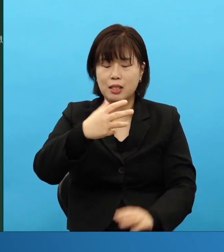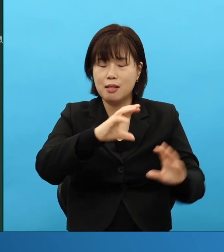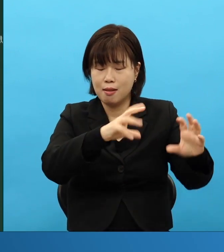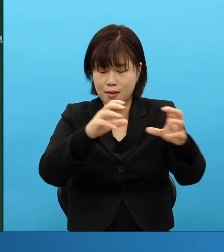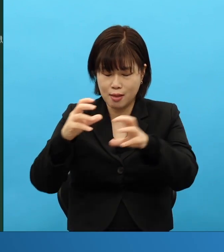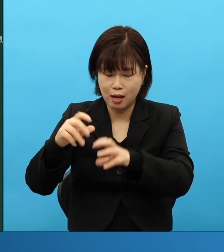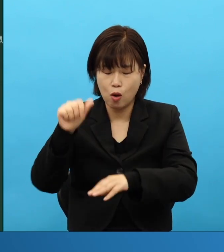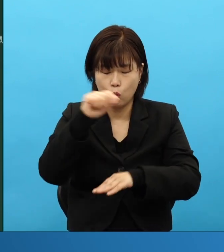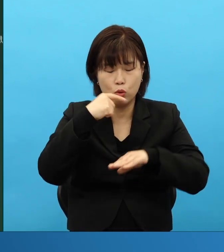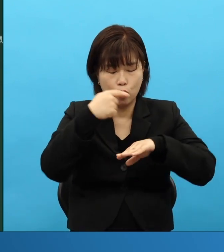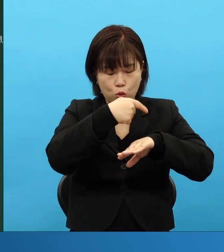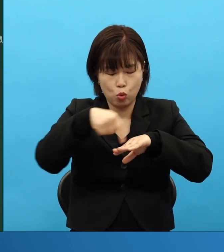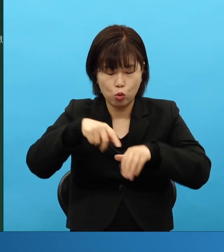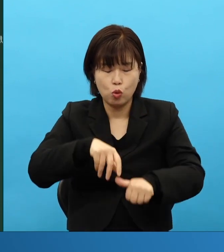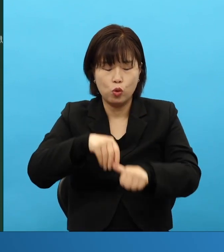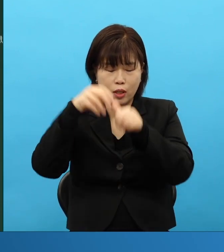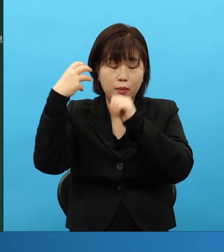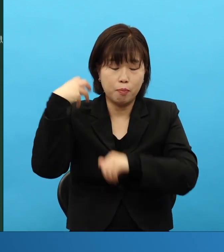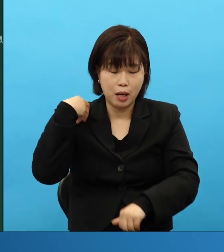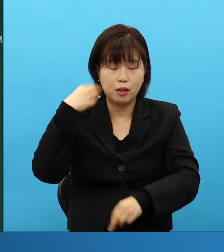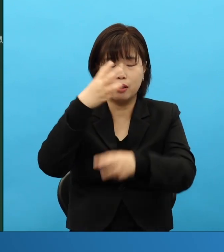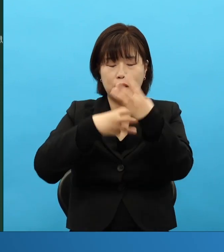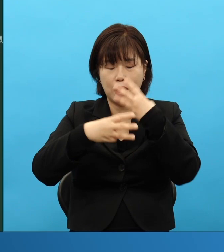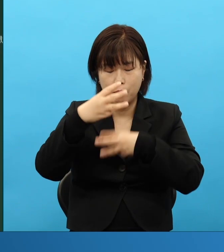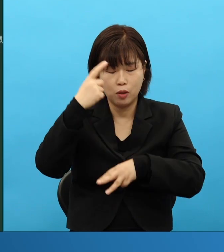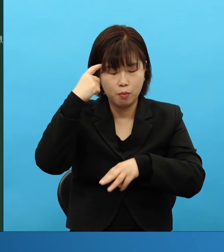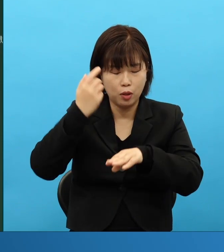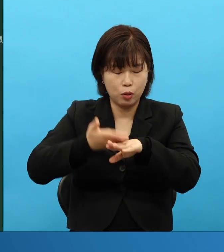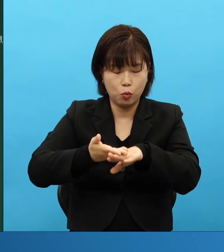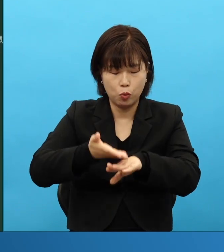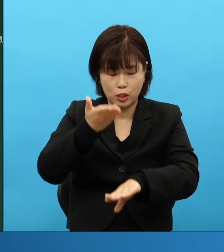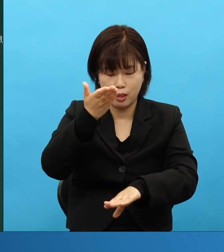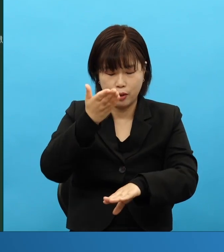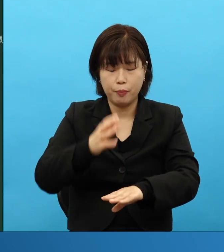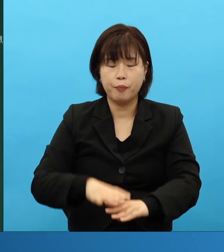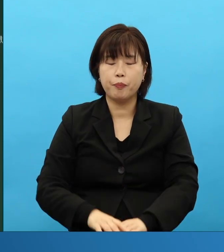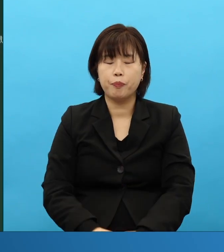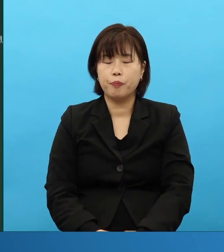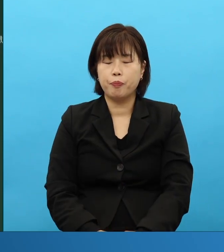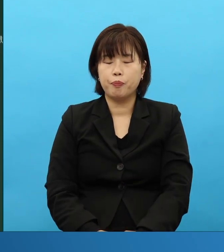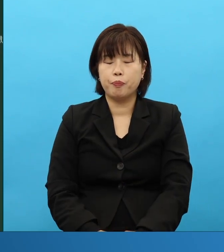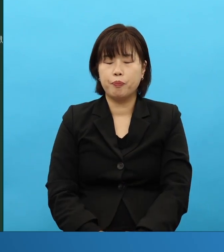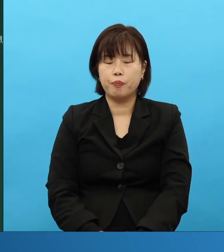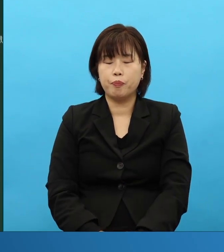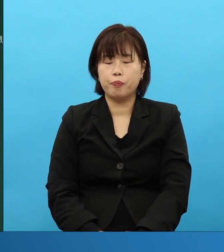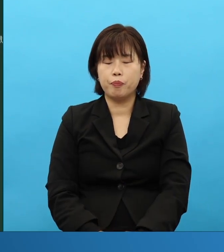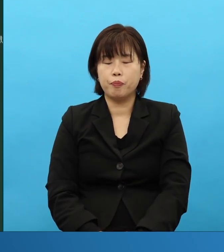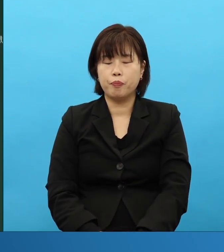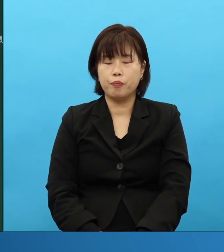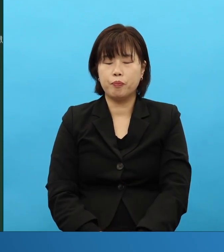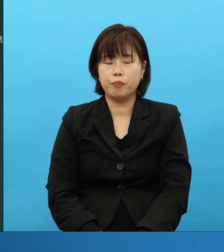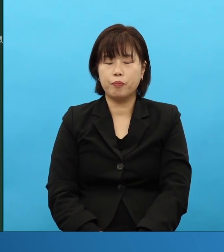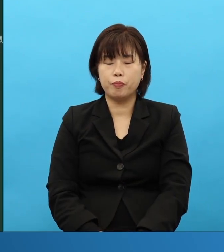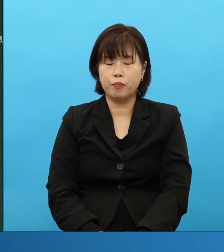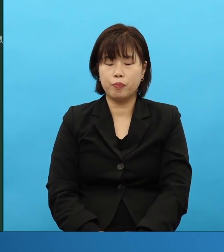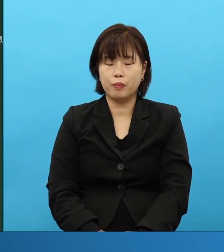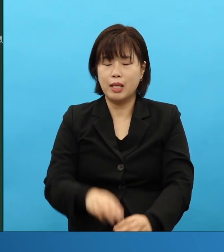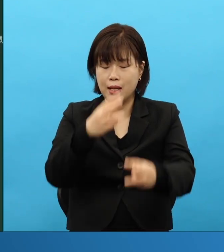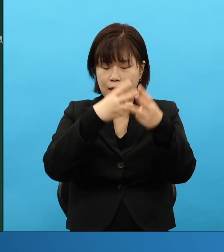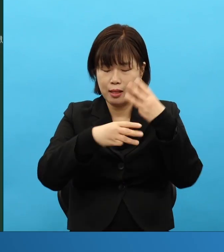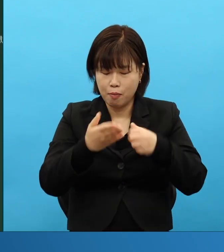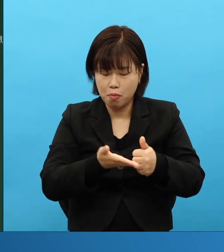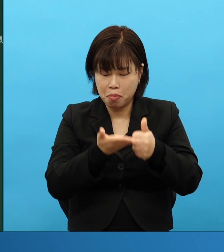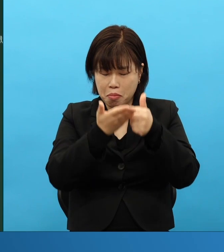살릴 주역인 모든 렘넌트들 위해 upon all the remnants who are the main figures to save the 200 nations and the 5,000 tribes, 이를 섬기며 수고한